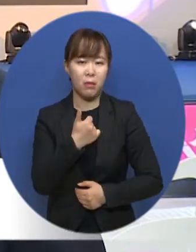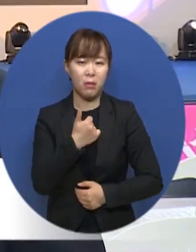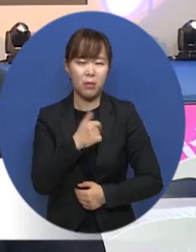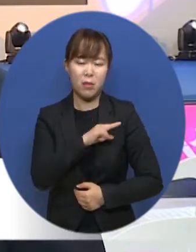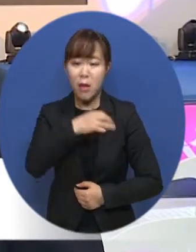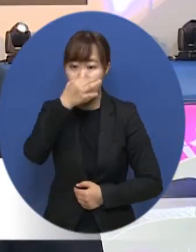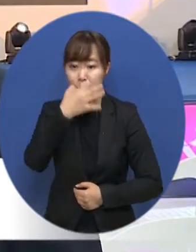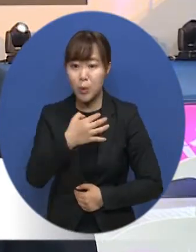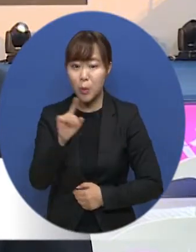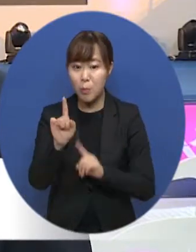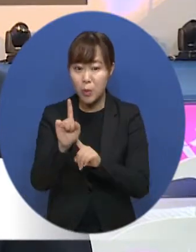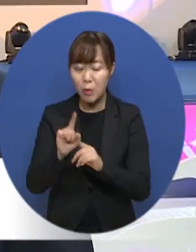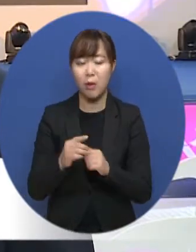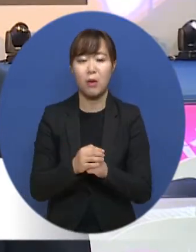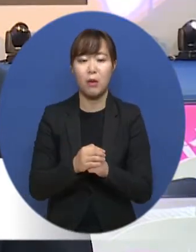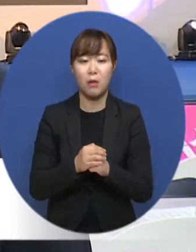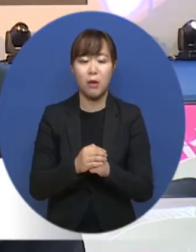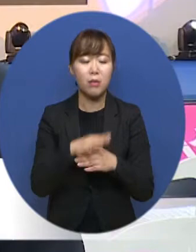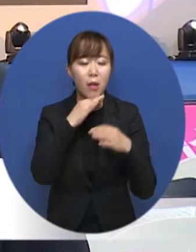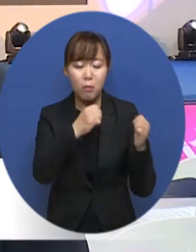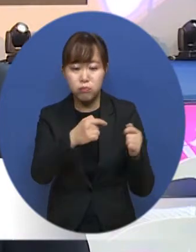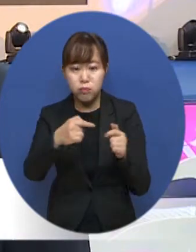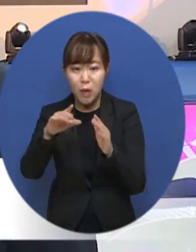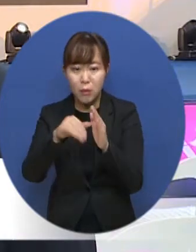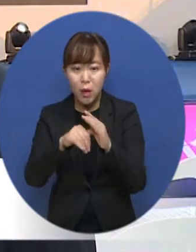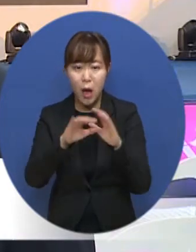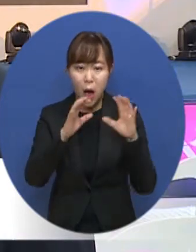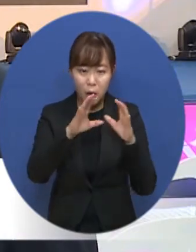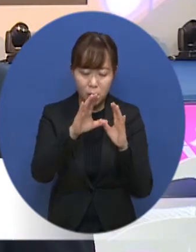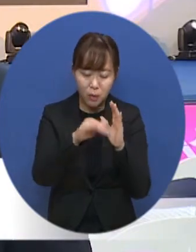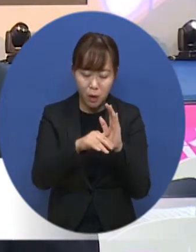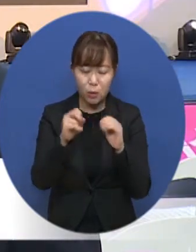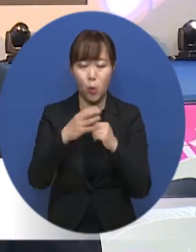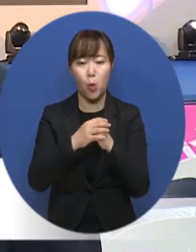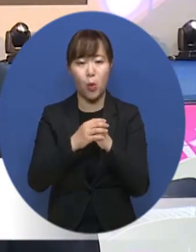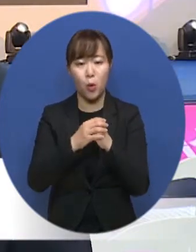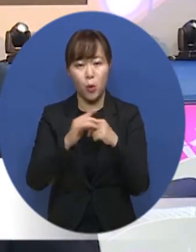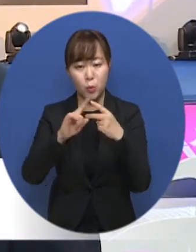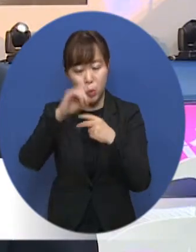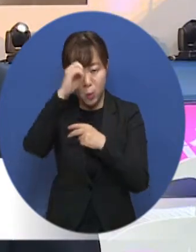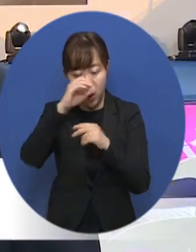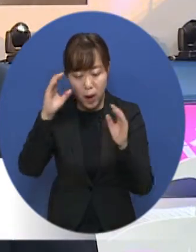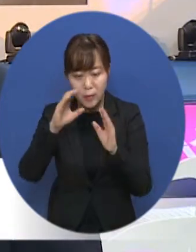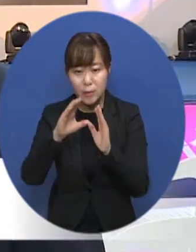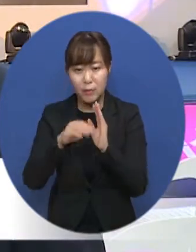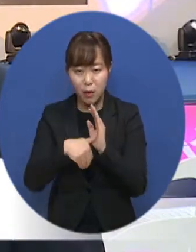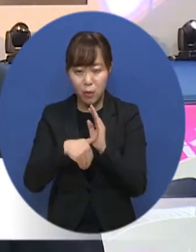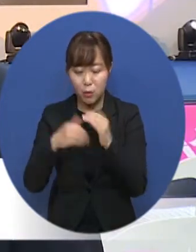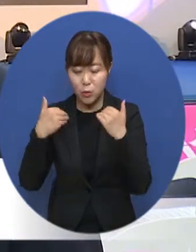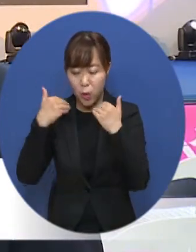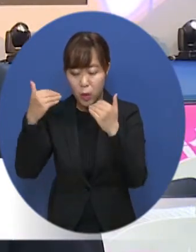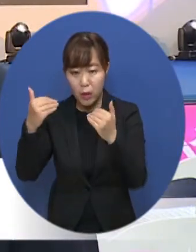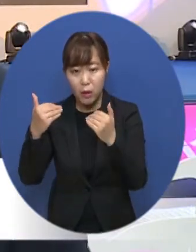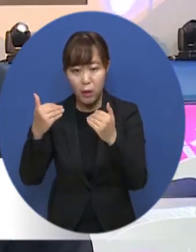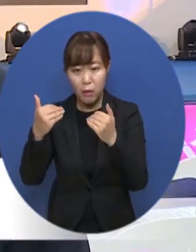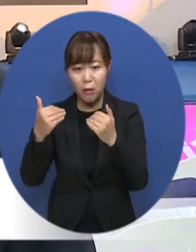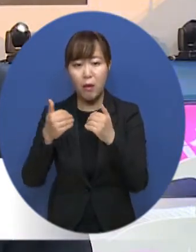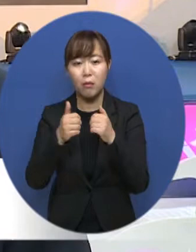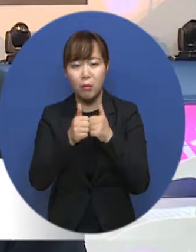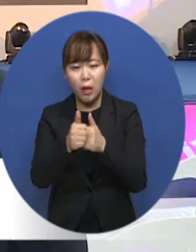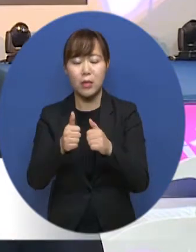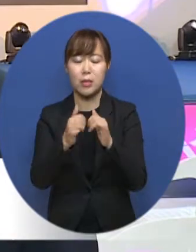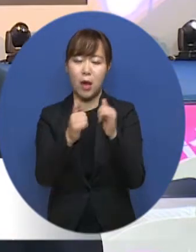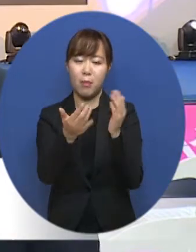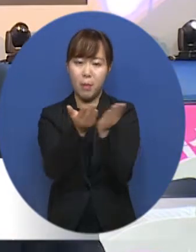재미도 역동 제 생애 주기별로 유아기때 안냥 뭐 그 청소년기 성인기 에 따라서 사랑의